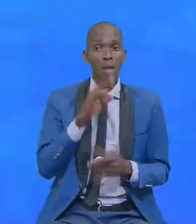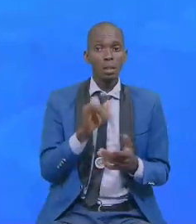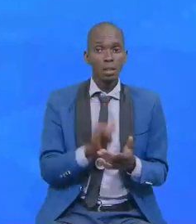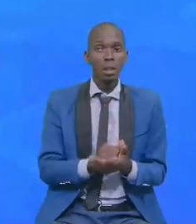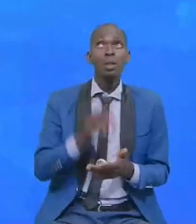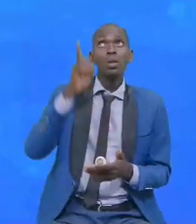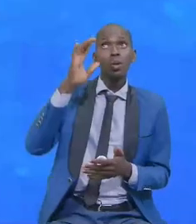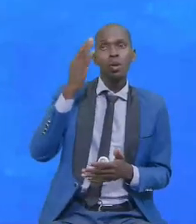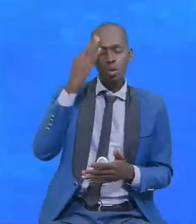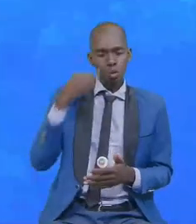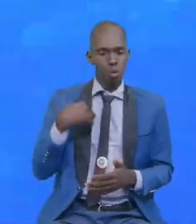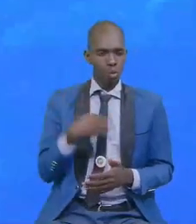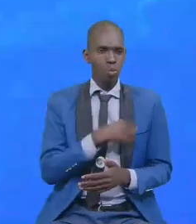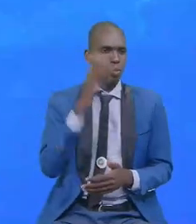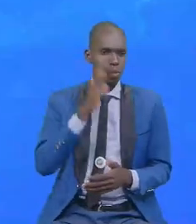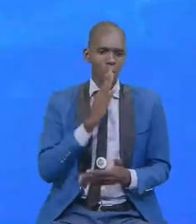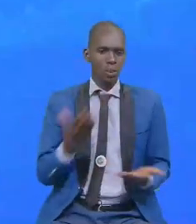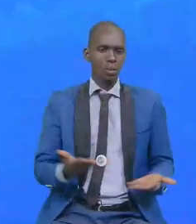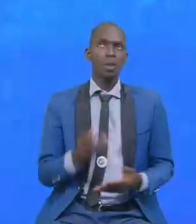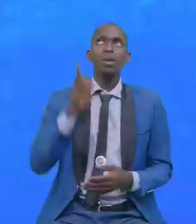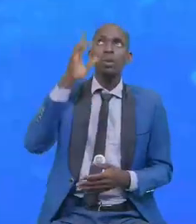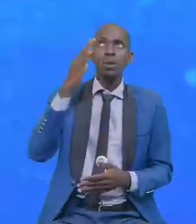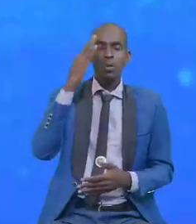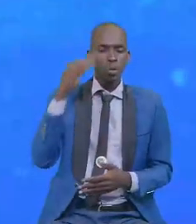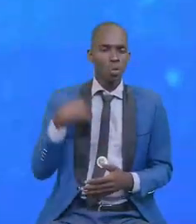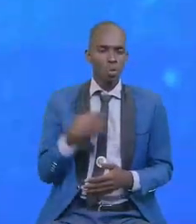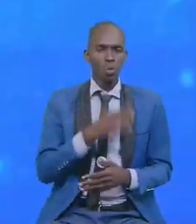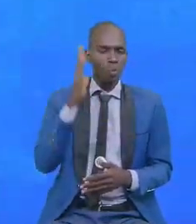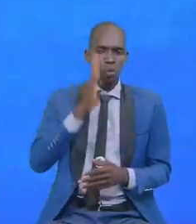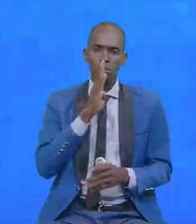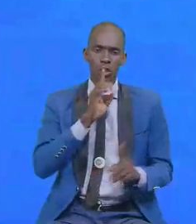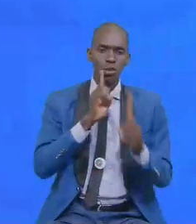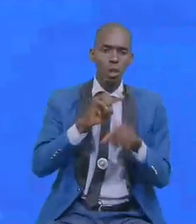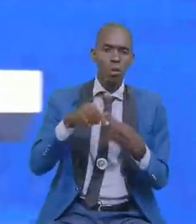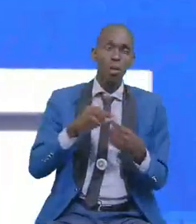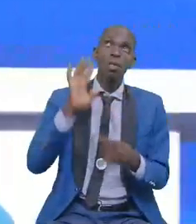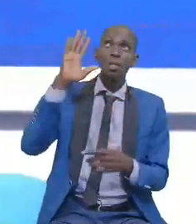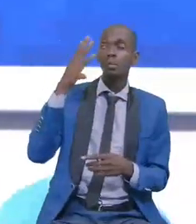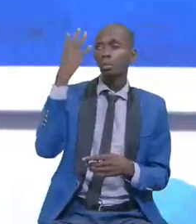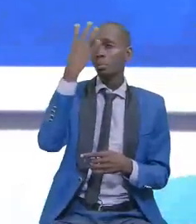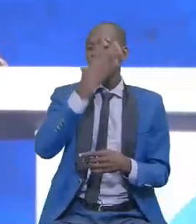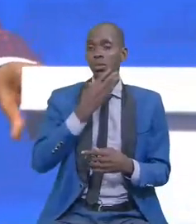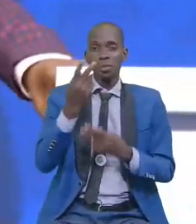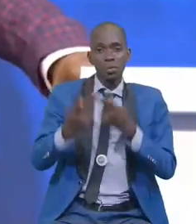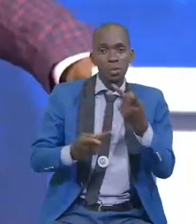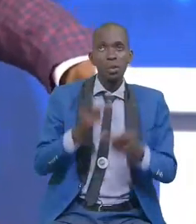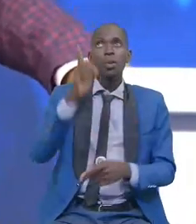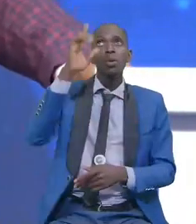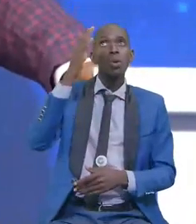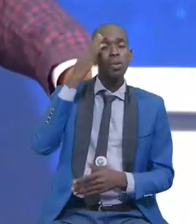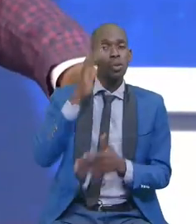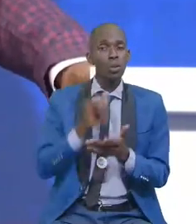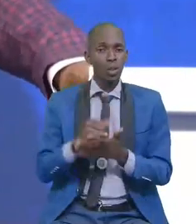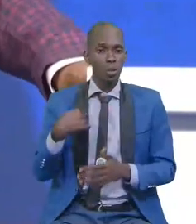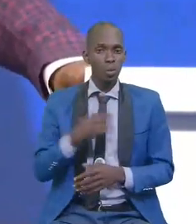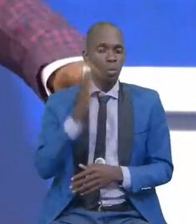Et nous devons être reconnaissants en Dieu parce que Dieu sait que nous serions là. Et il sait que nous serons là en train de